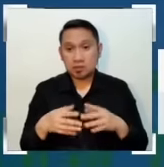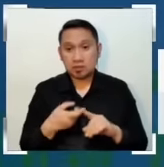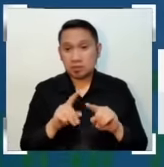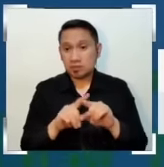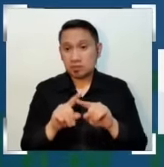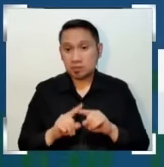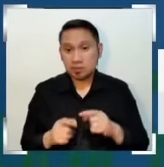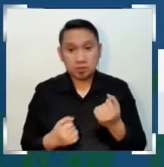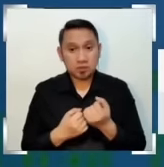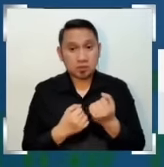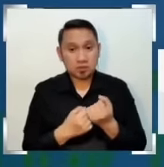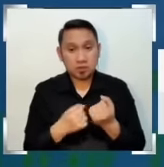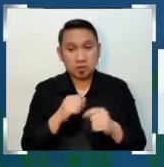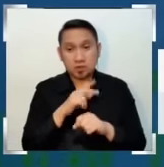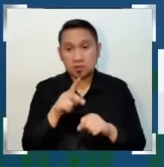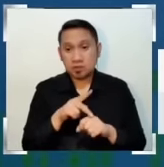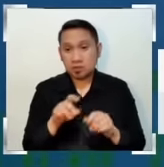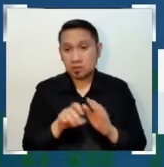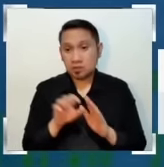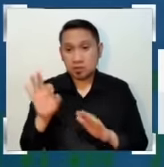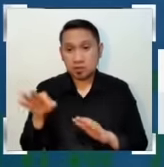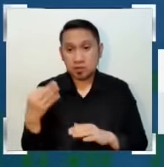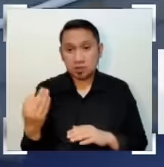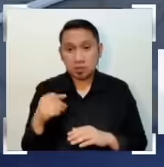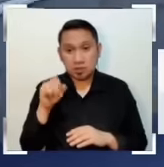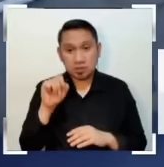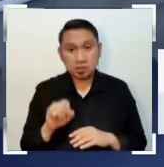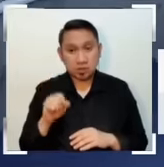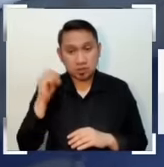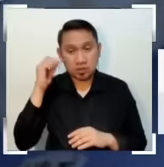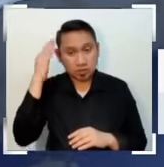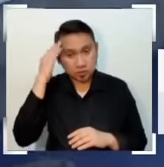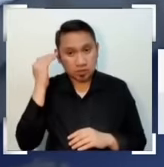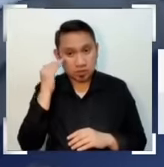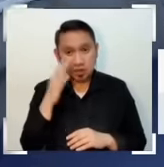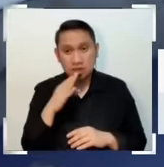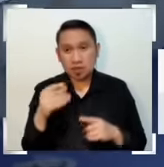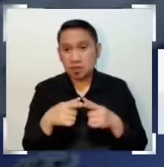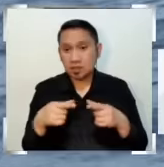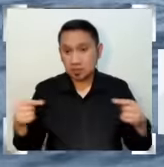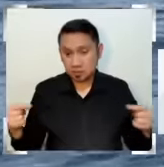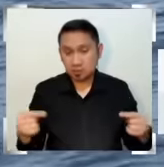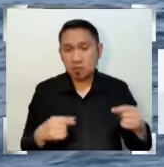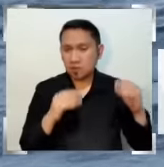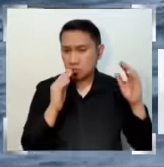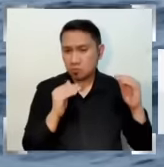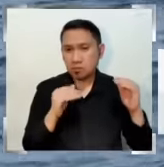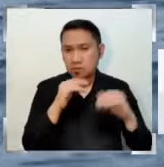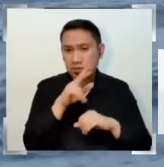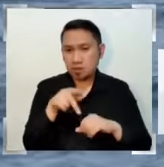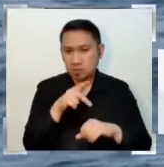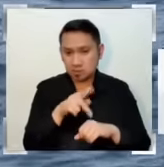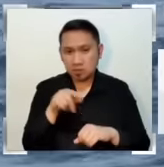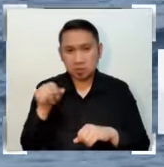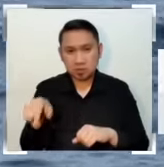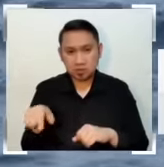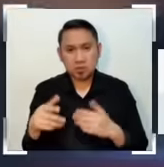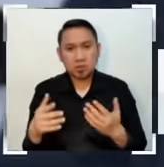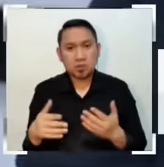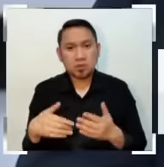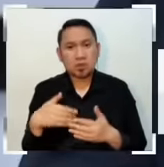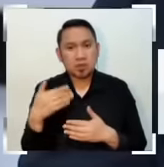sa Pilipinas tulad ng France, South Korea at Japan. Kaya maasa ang Pilipinas na mangingimi na ang China sa susunod na mga resupply